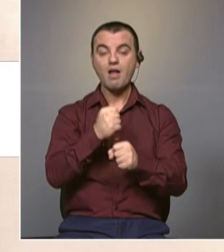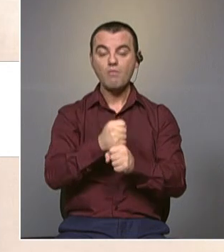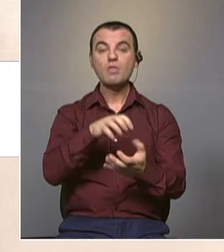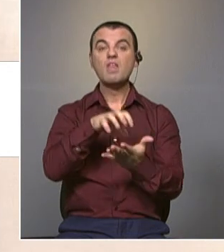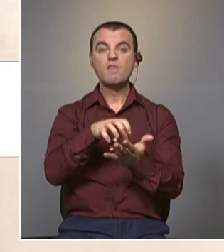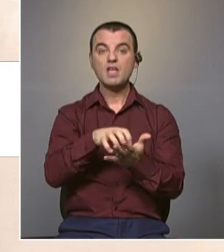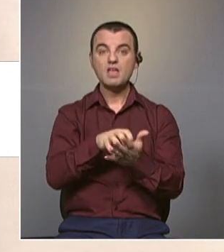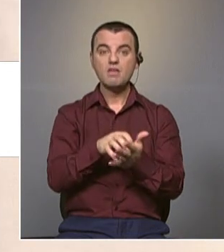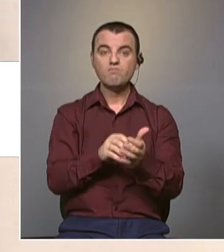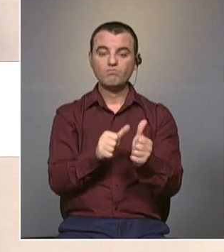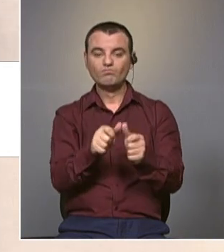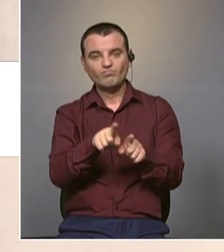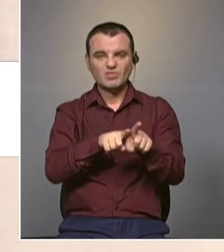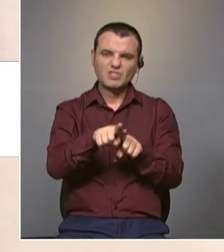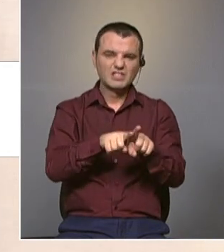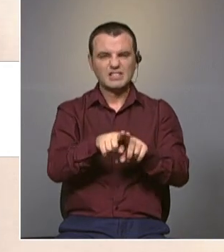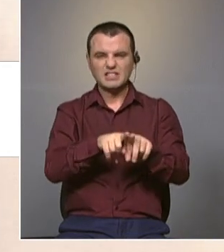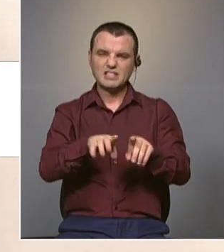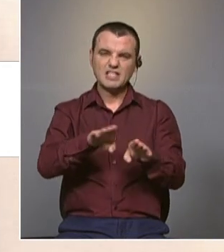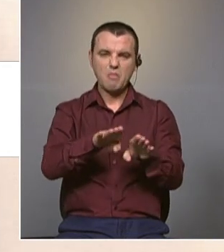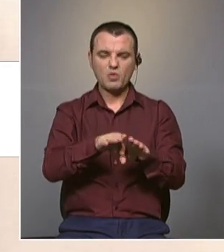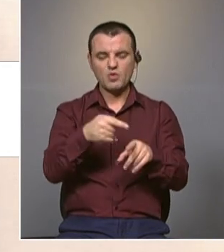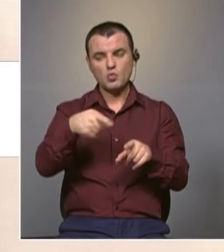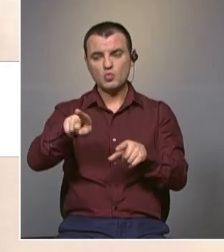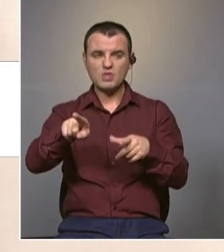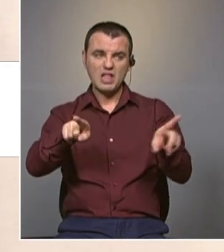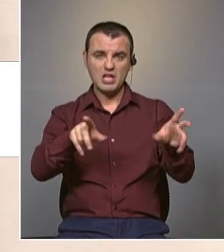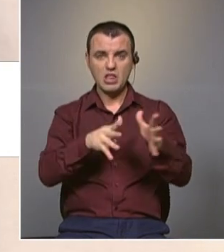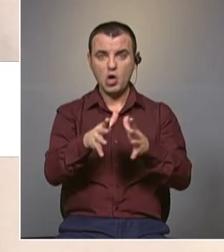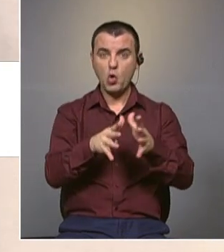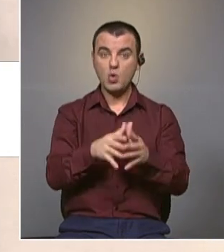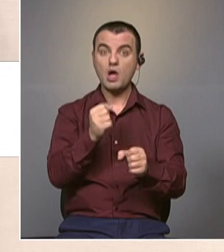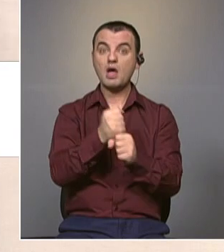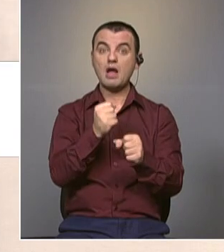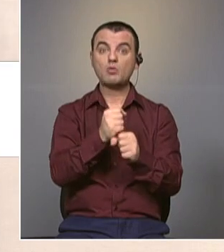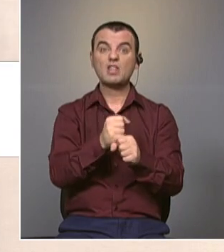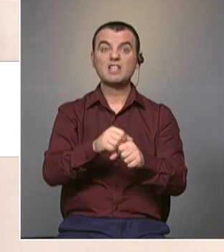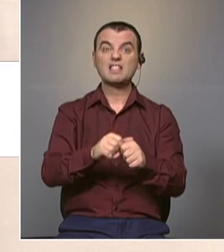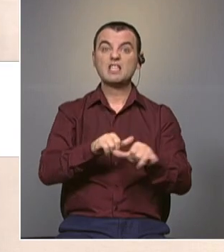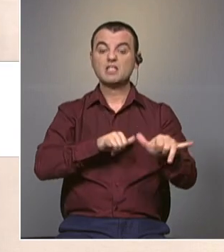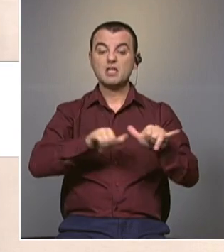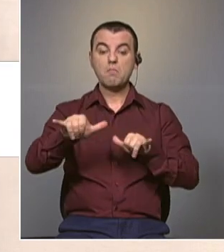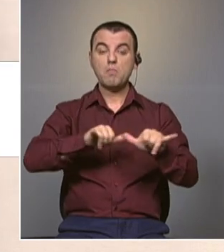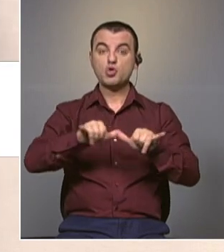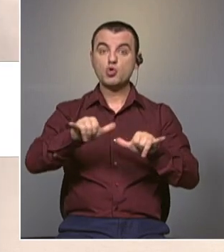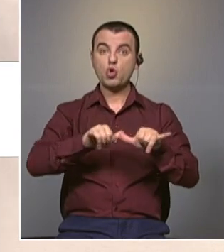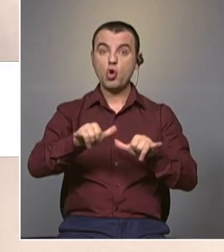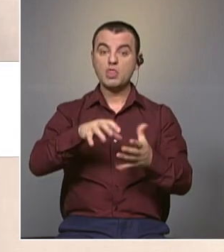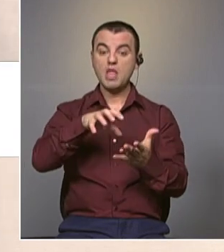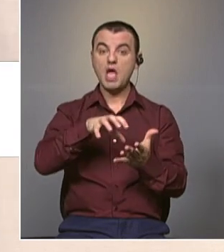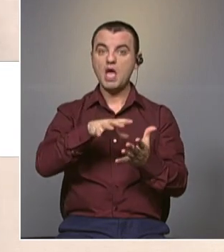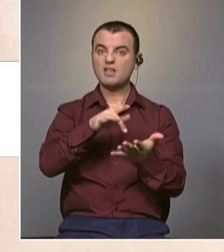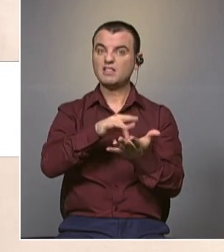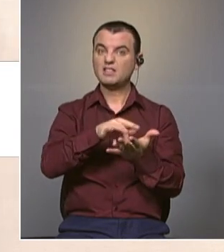останалите, работата в междукултурна среда, с чущ език, това да решавате